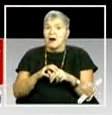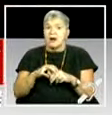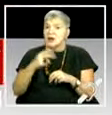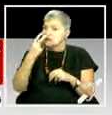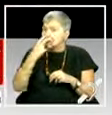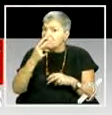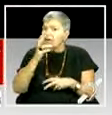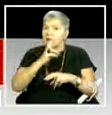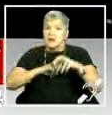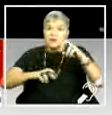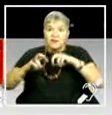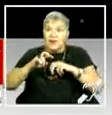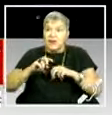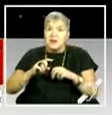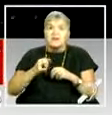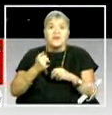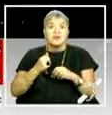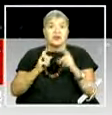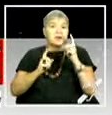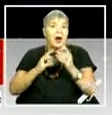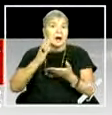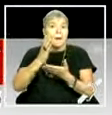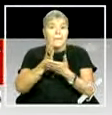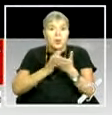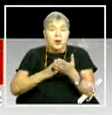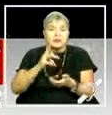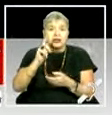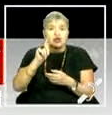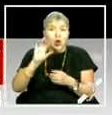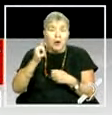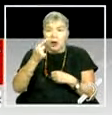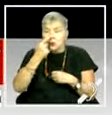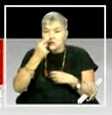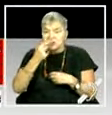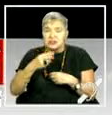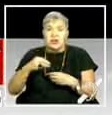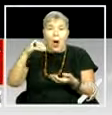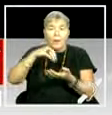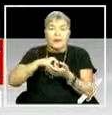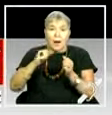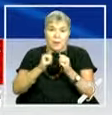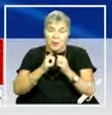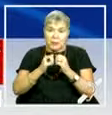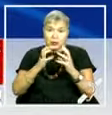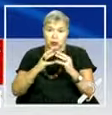că bucăți de dronă ar fi căzut pe teritoriul României.